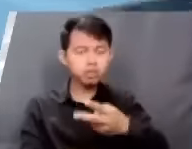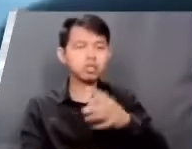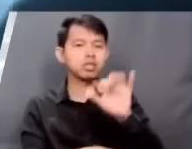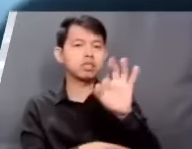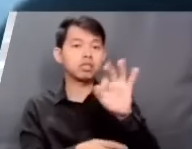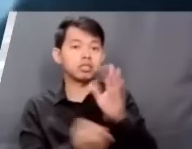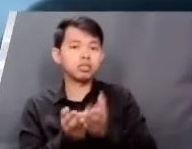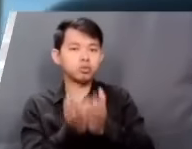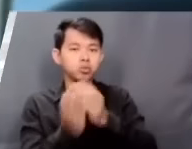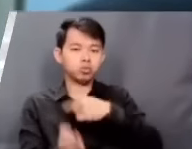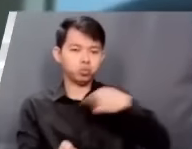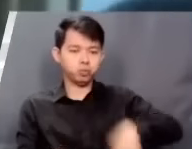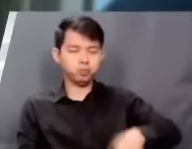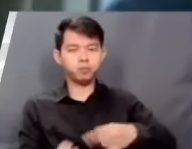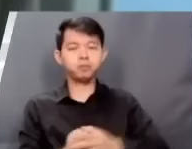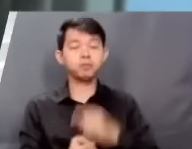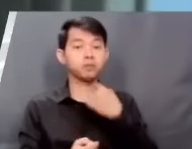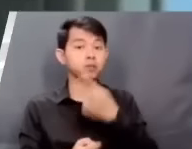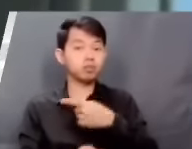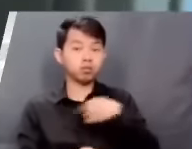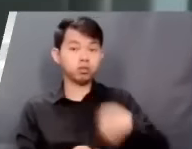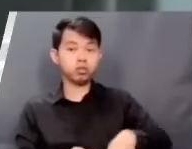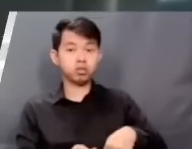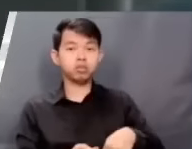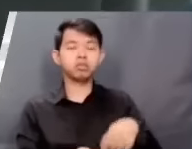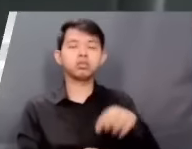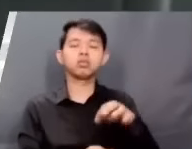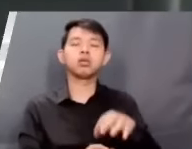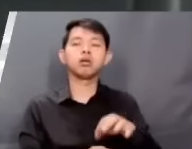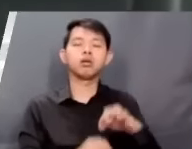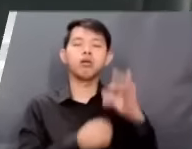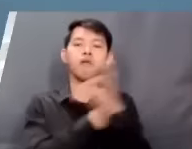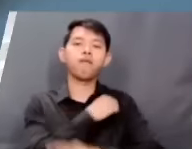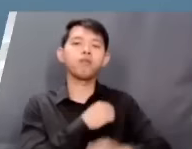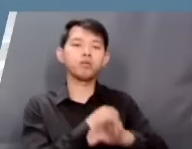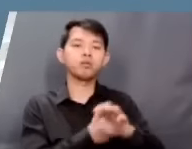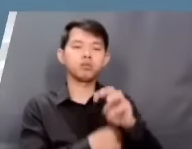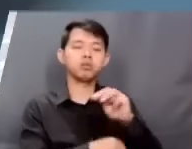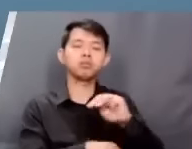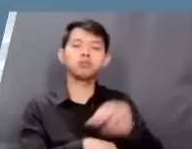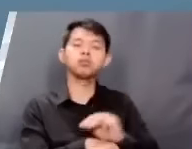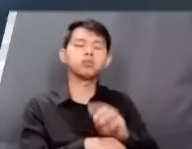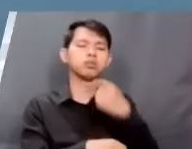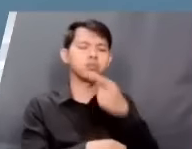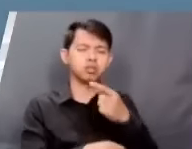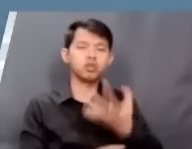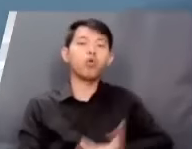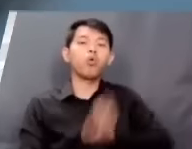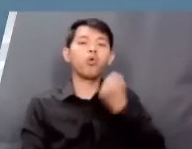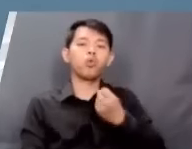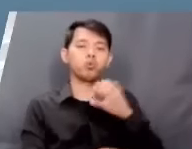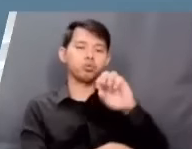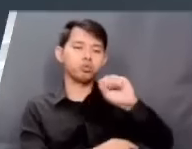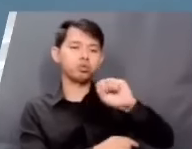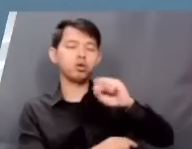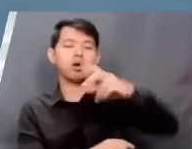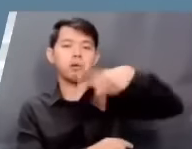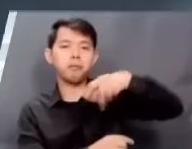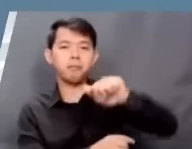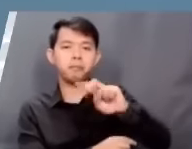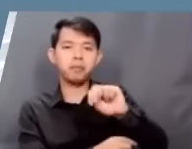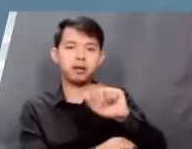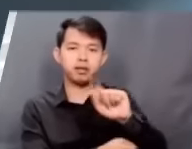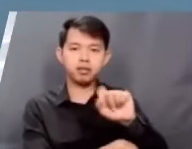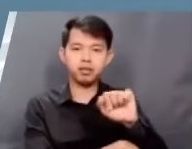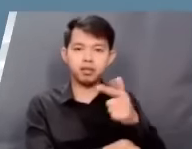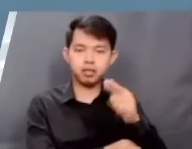Muling iginiit ng Chinese Foreign Ministry na sila ang may sovereignty sa Panatag Shoal. May goodwill arrangements daw ang China